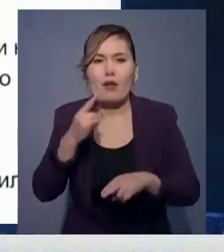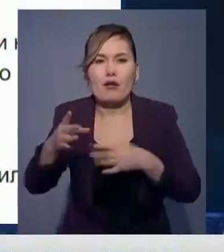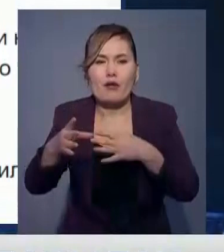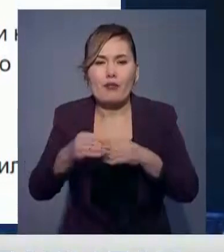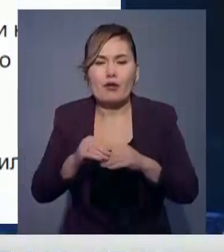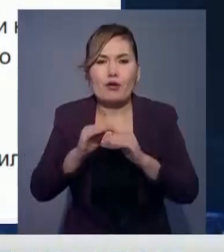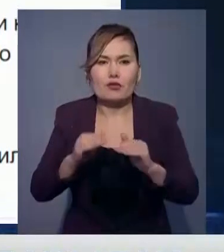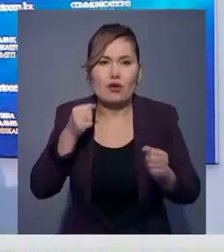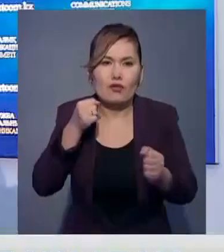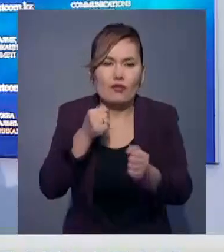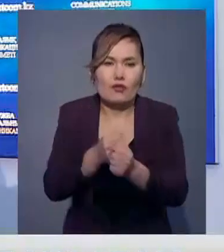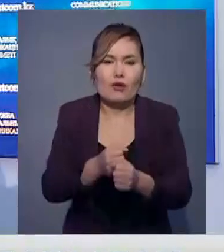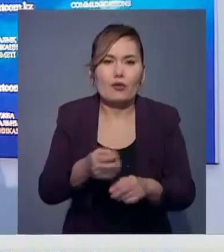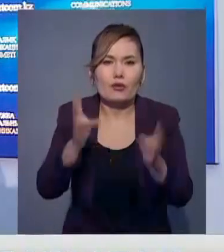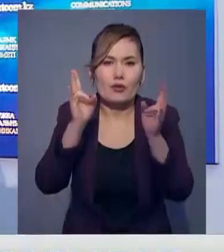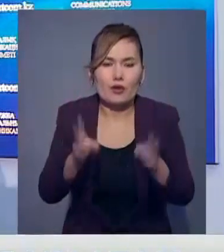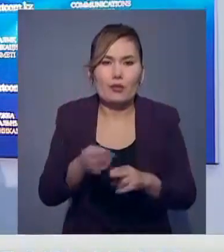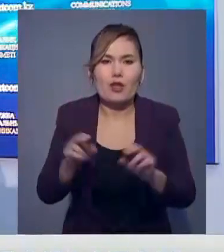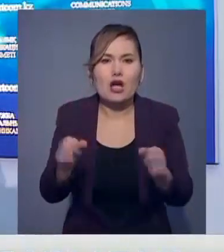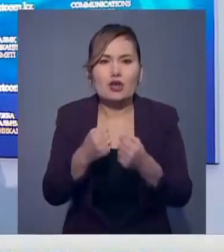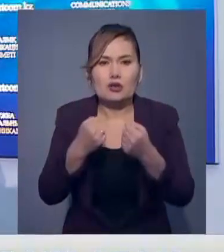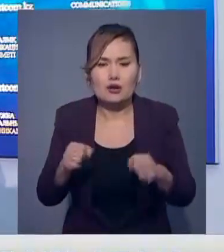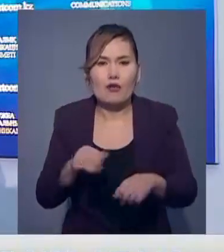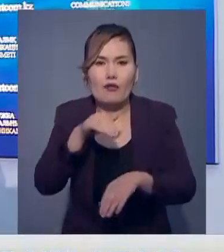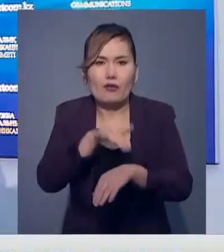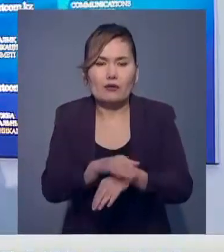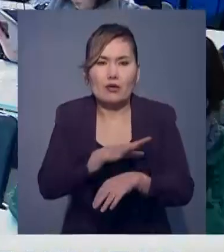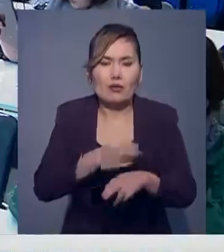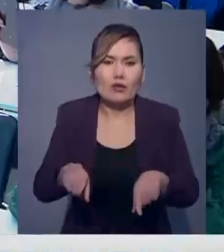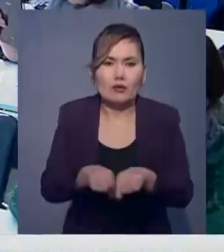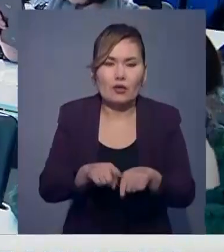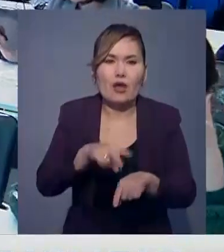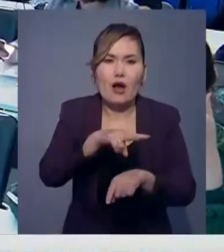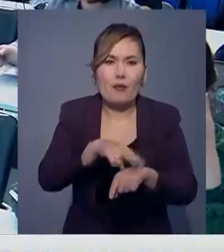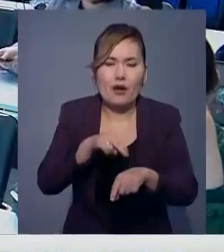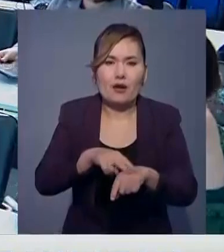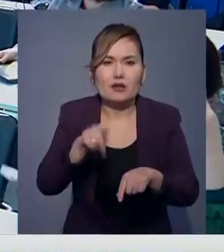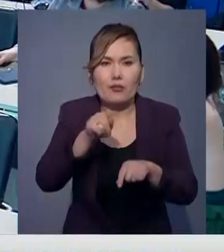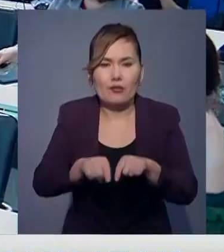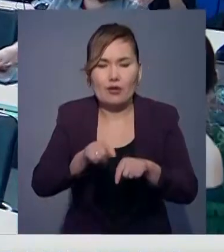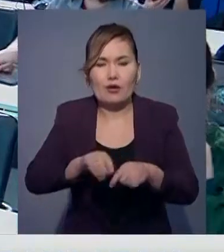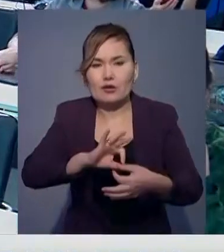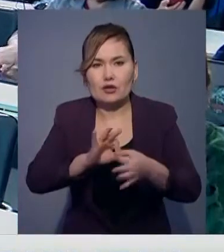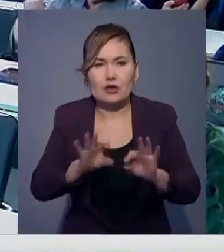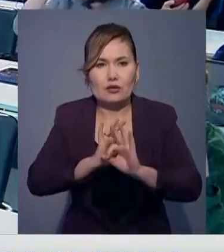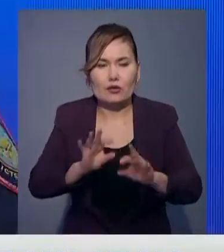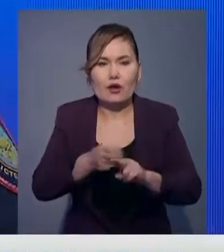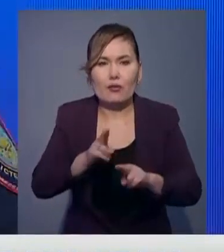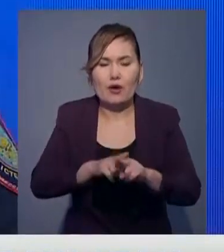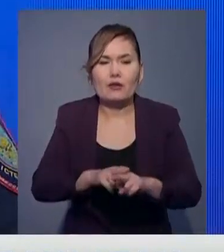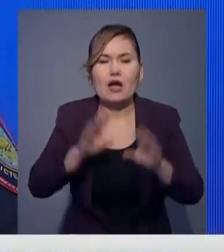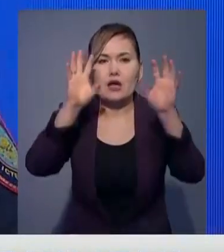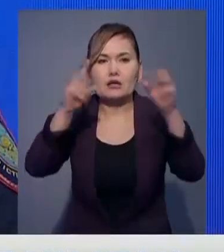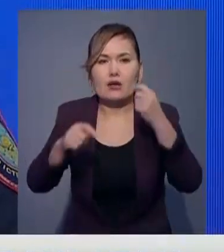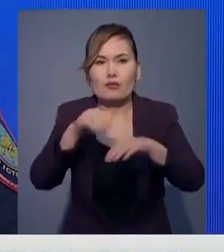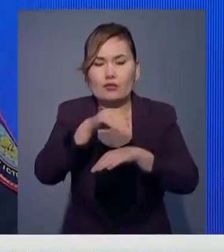86 мәрте жылдамдық асырыпты. Әкімшілік полиция басқармасының бастығы бұл істіңде мән-жайын айтып берді. Еске салайық, заң бұзушының көлігі